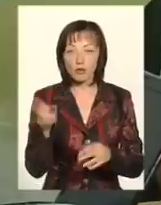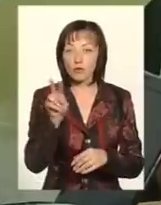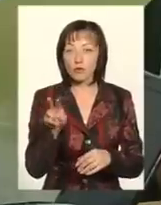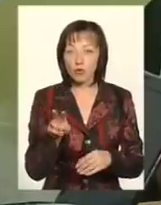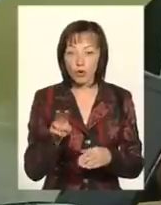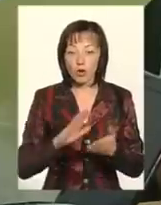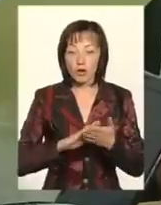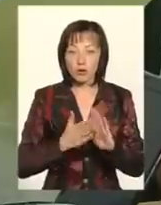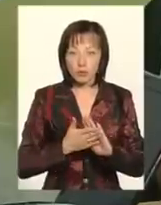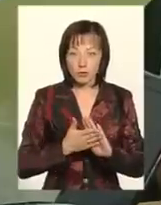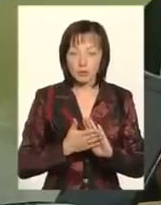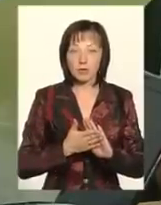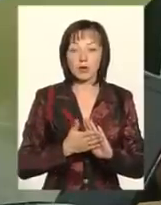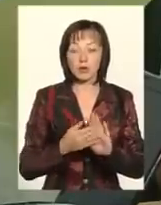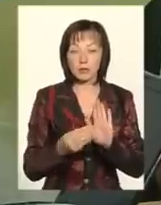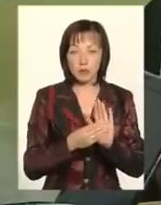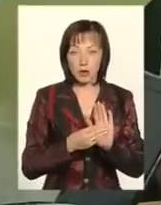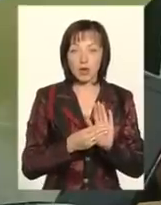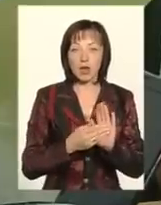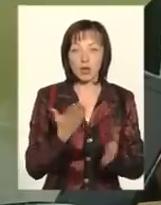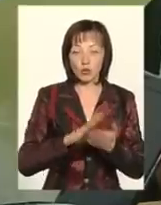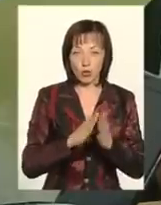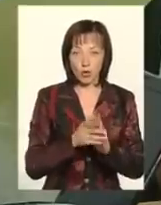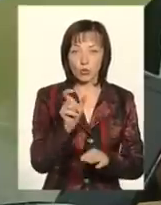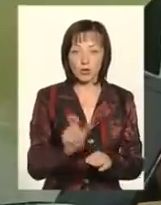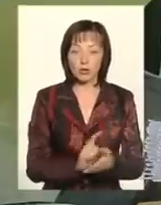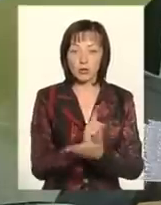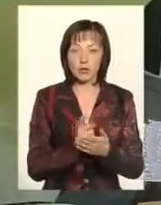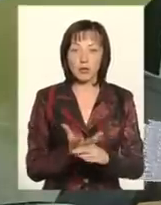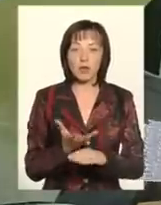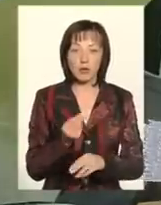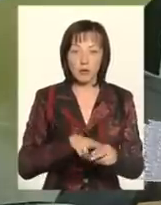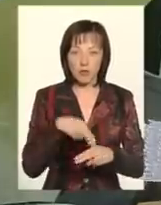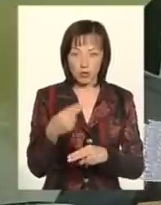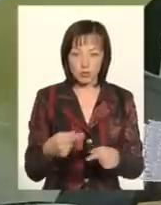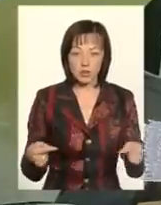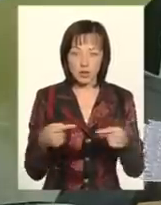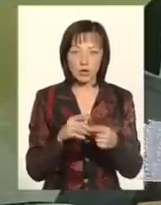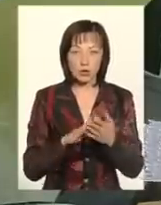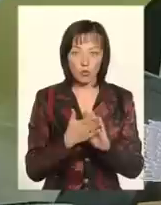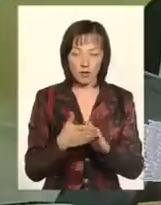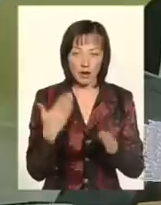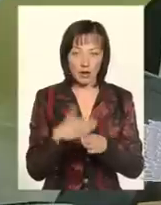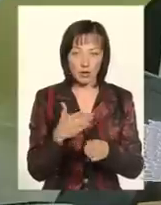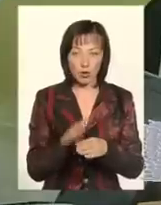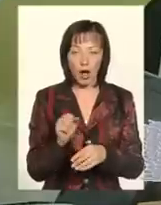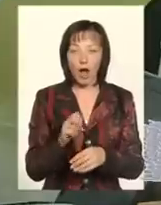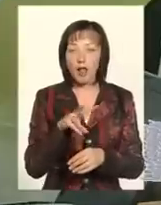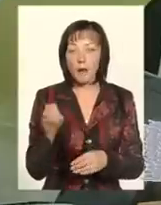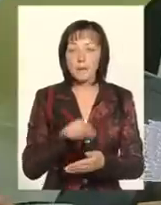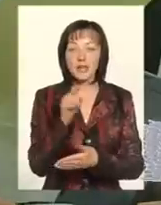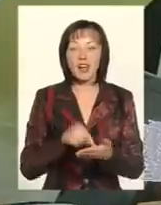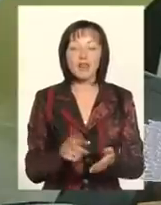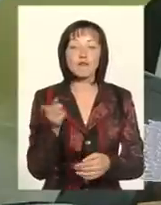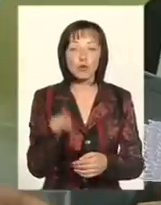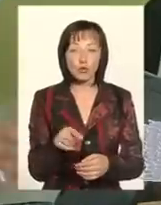обумовлюється курс значить по такому курсу Якщо є договір людина і повинна зобов'язана повернути згідно договора кредитного але Питання в тому що